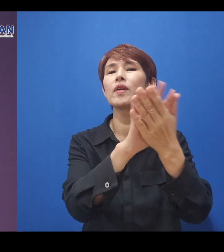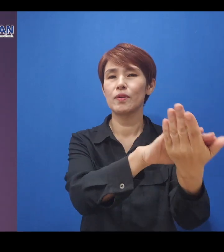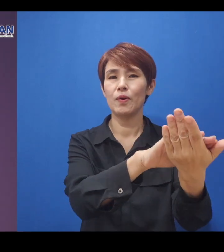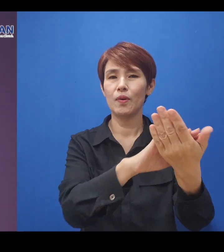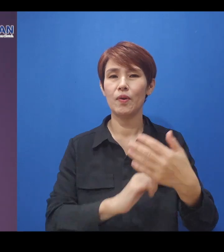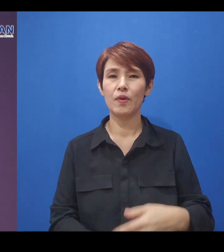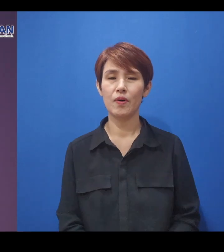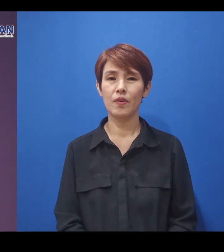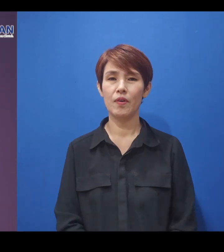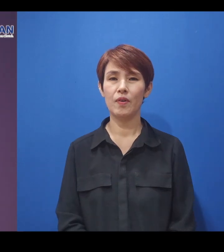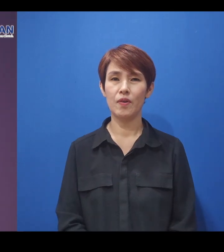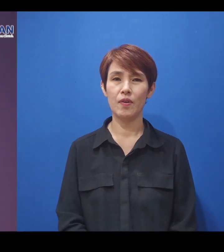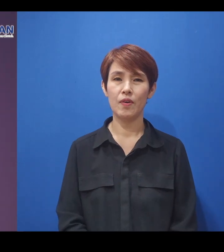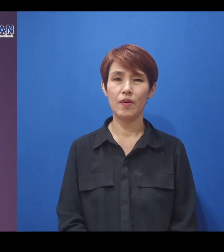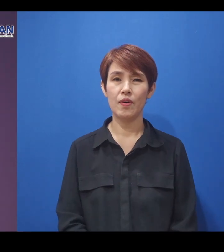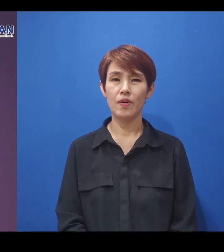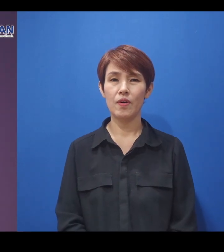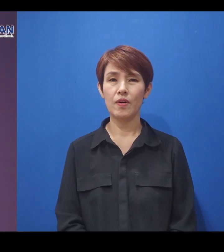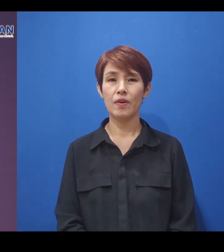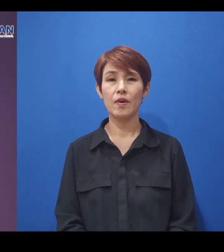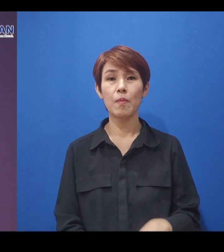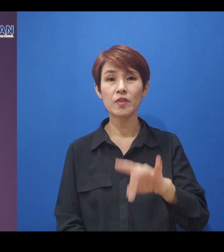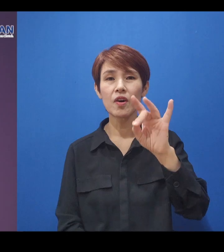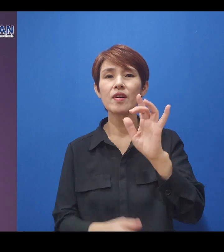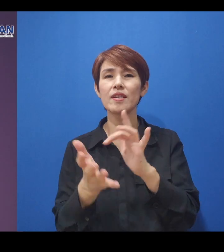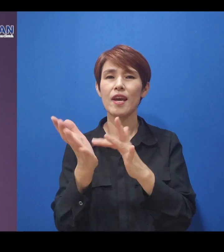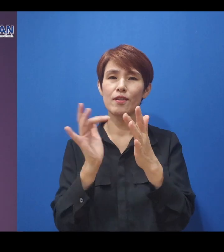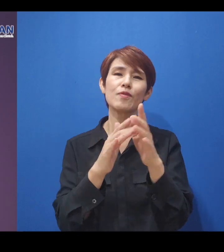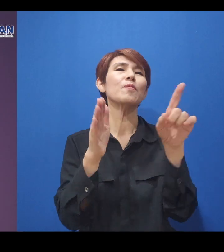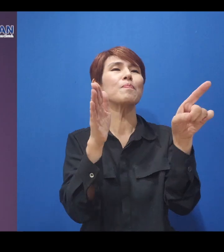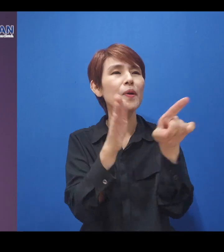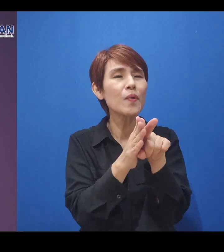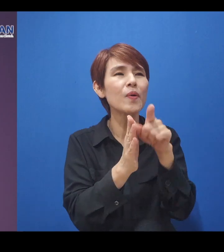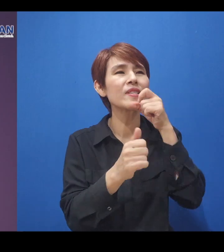시몬도 첫째 예수를 믿고 세례를 받았대요.